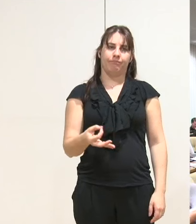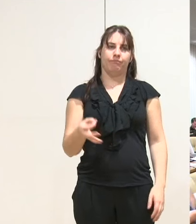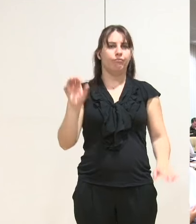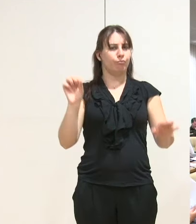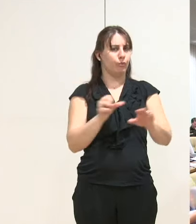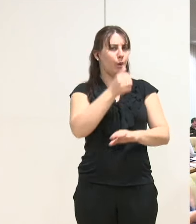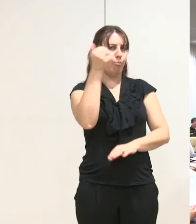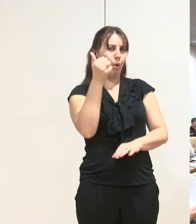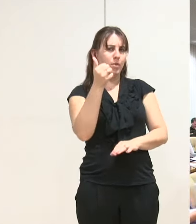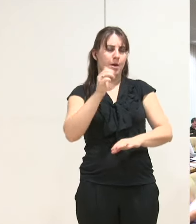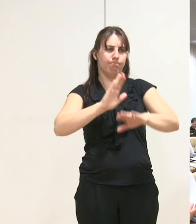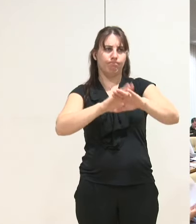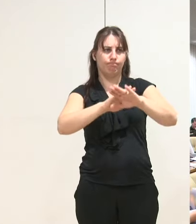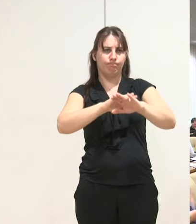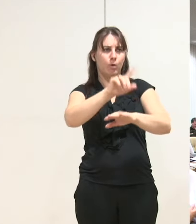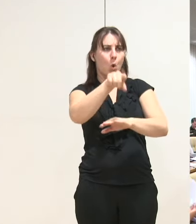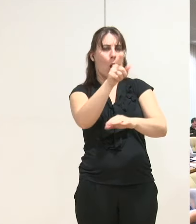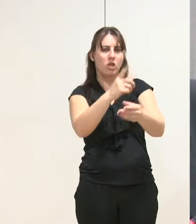apporter une petite correction